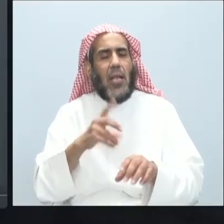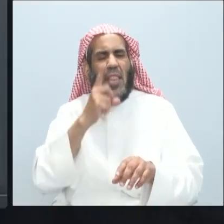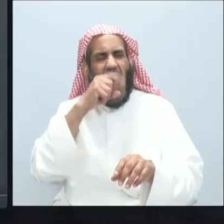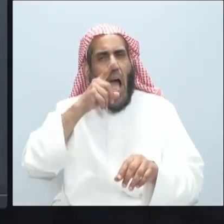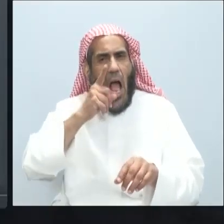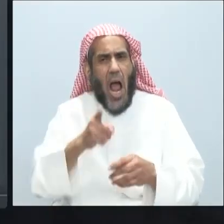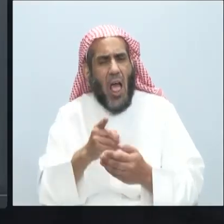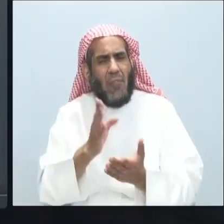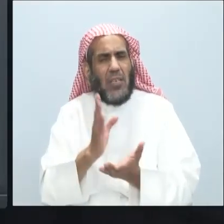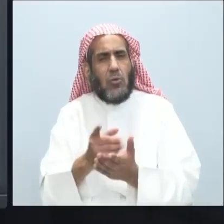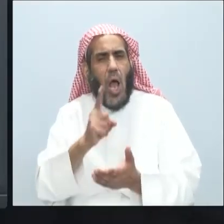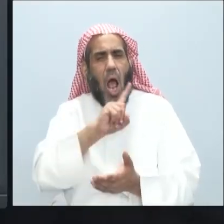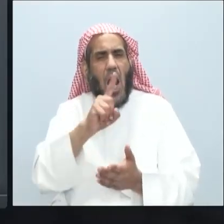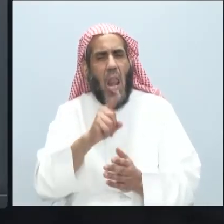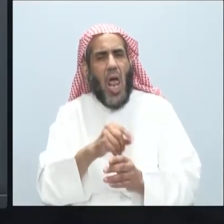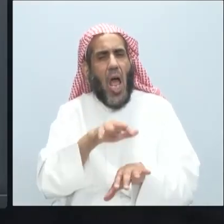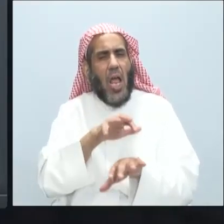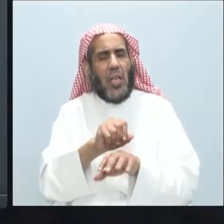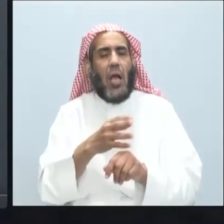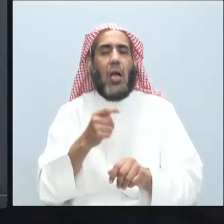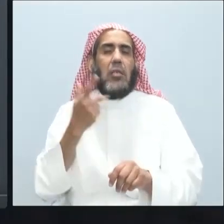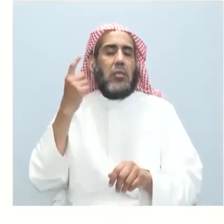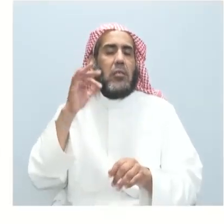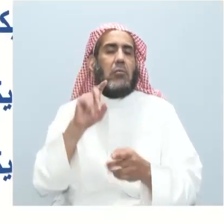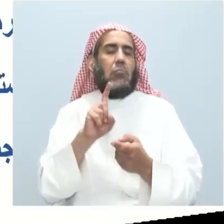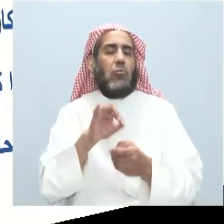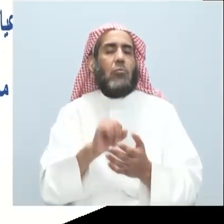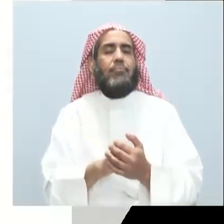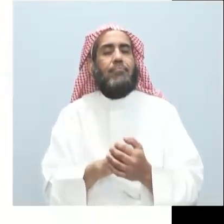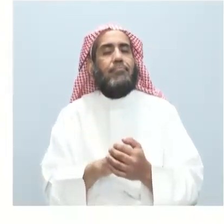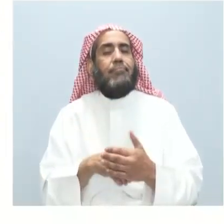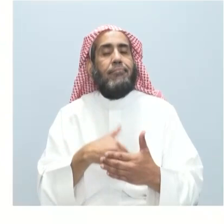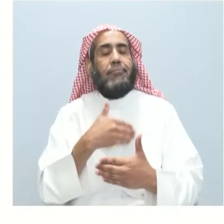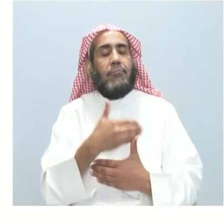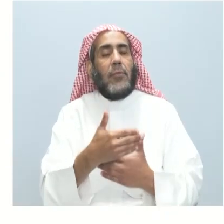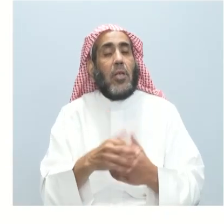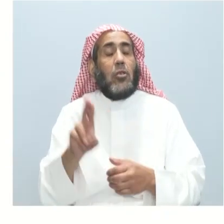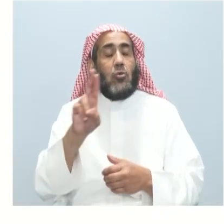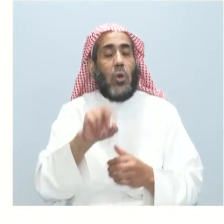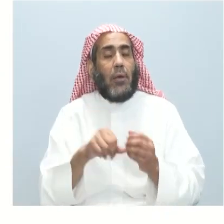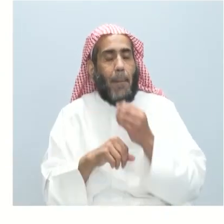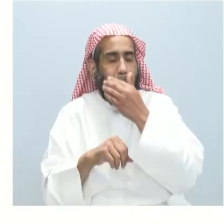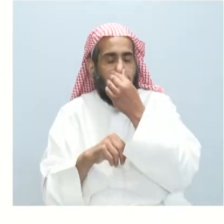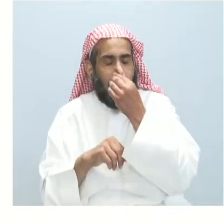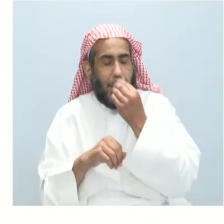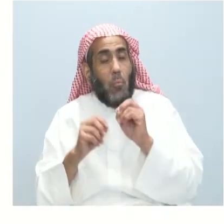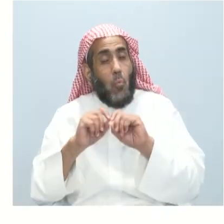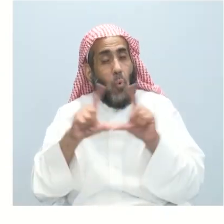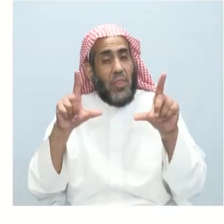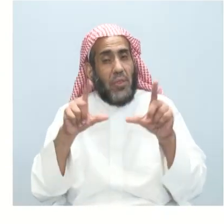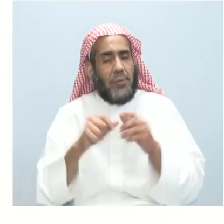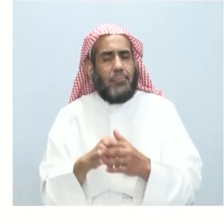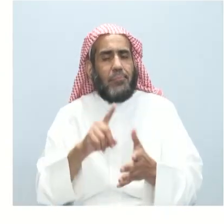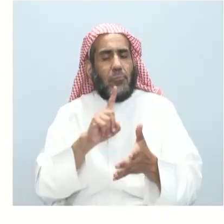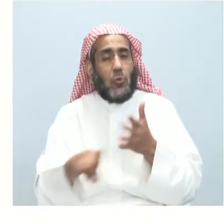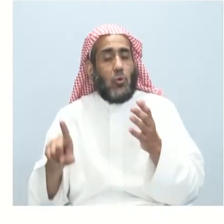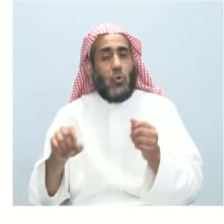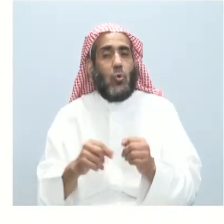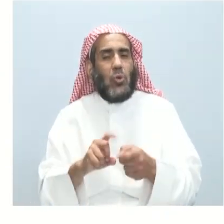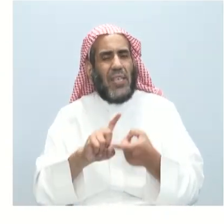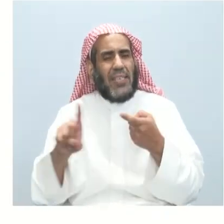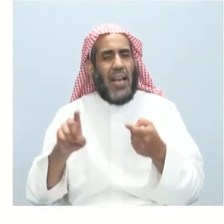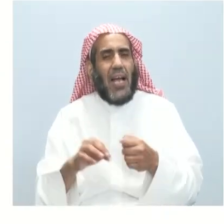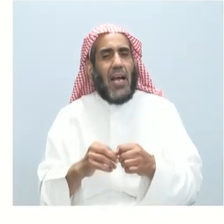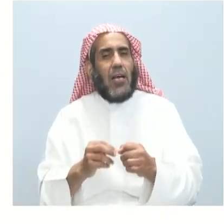حلف الزوج ان يطا امراته بعد هذا ناتي الى سؤال اخر وضح شروط الطلاق